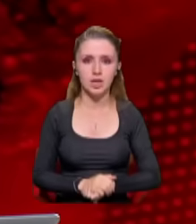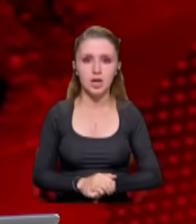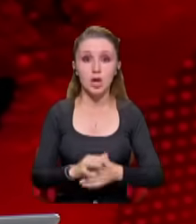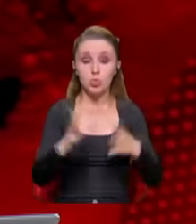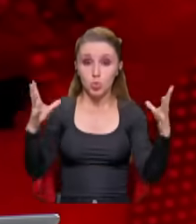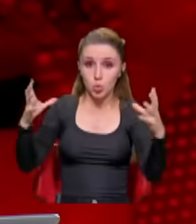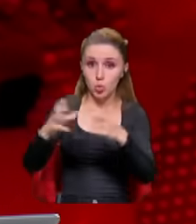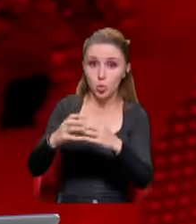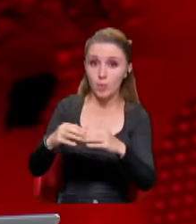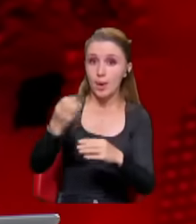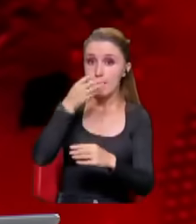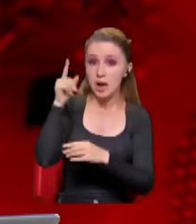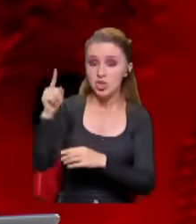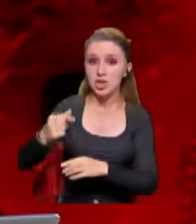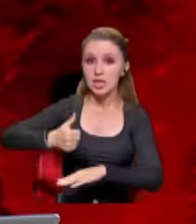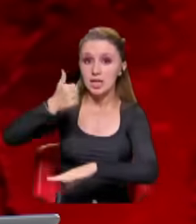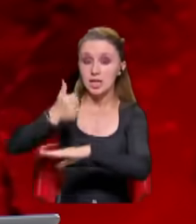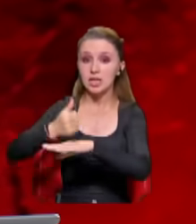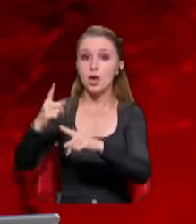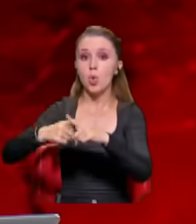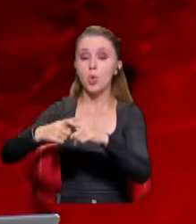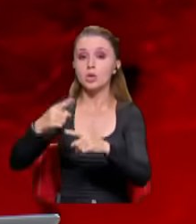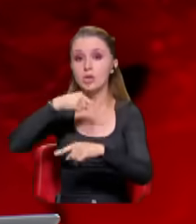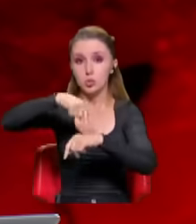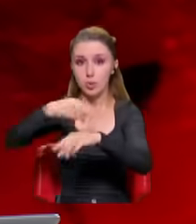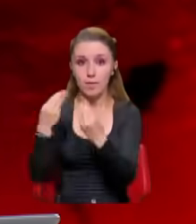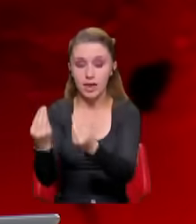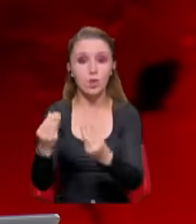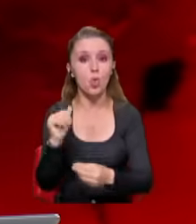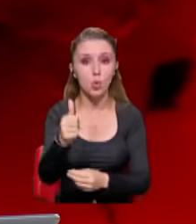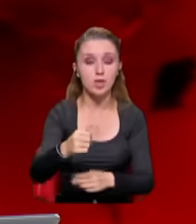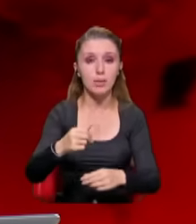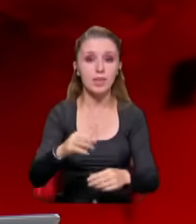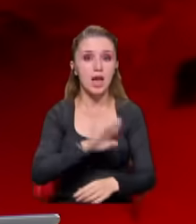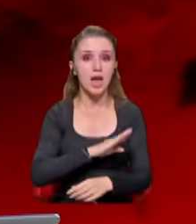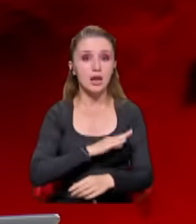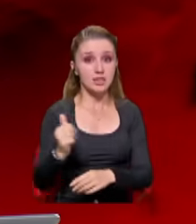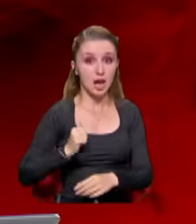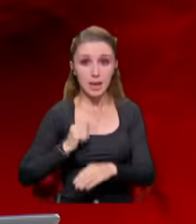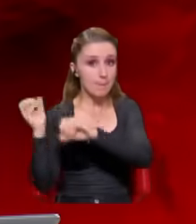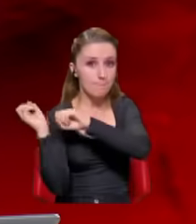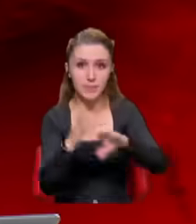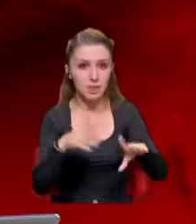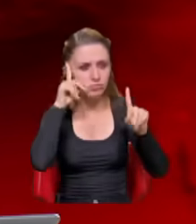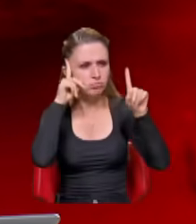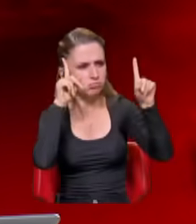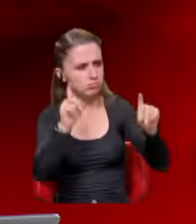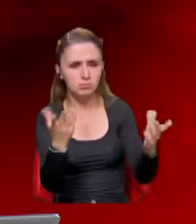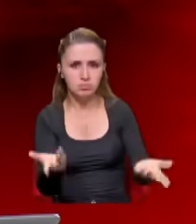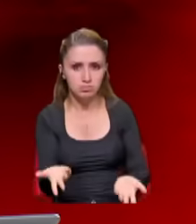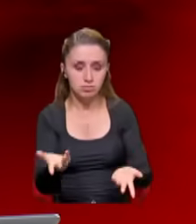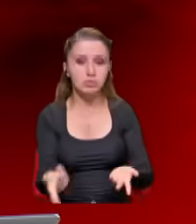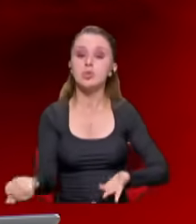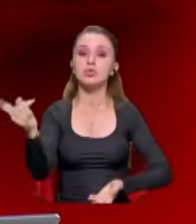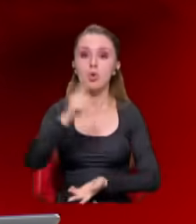kesim Bahçeli yani iktidar ortağı süre verdi E o zaman Gazze'ye Mehmet mi gidecek acaba diye yorumladı